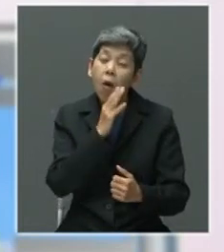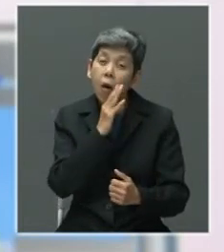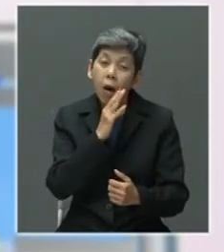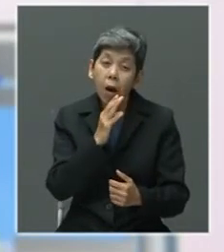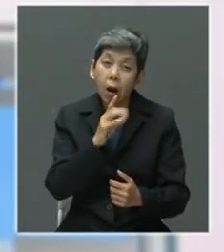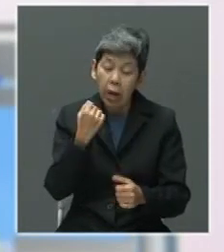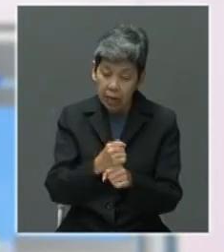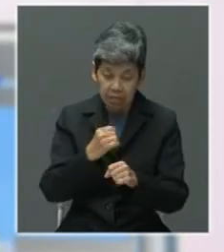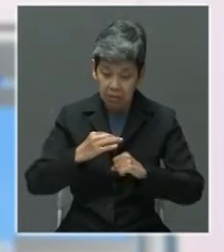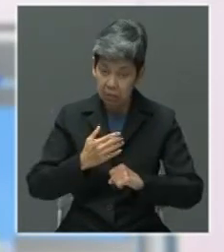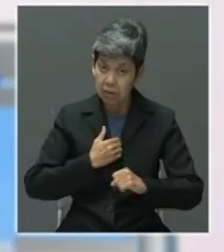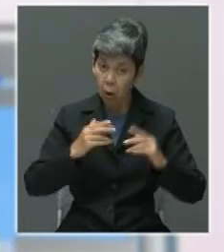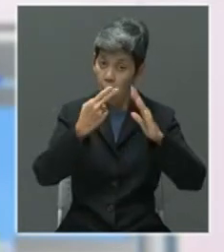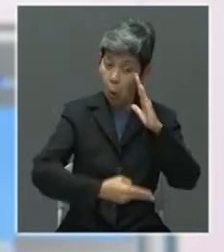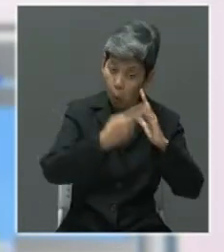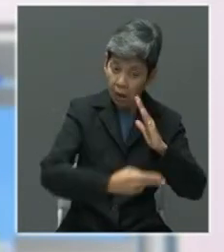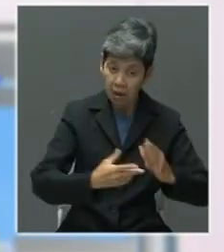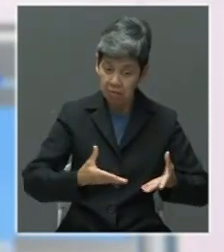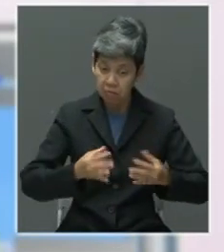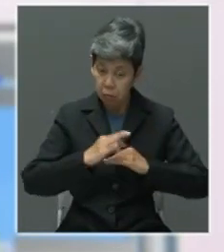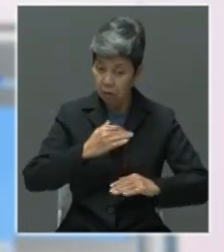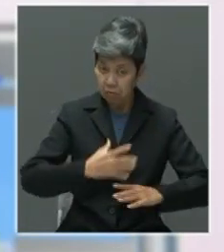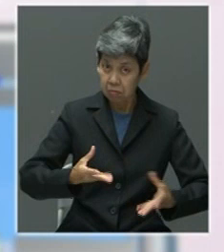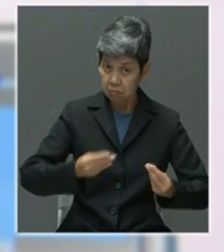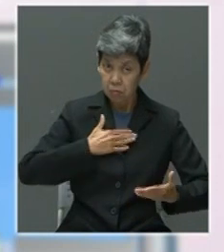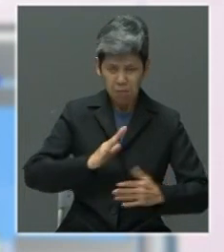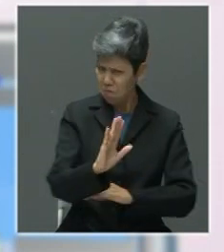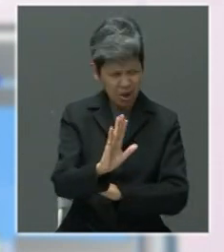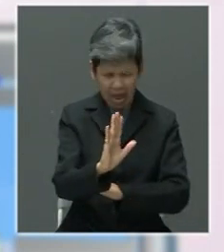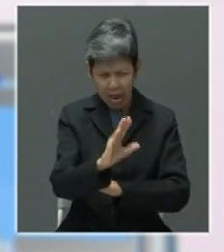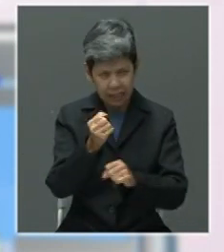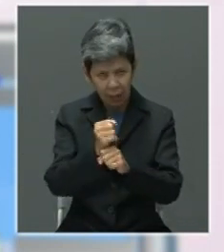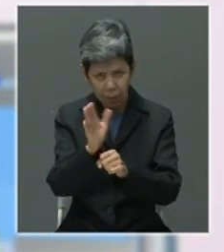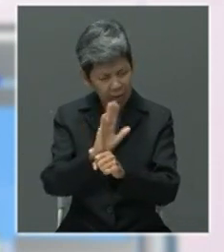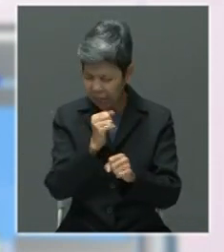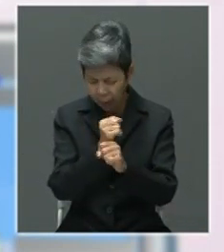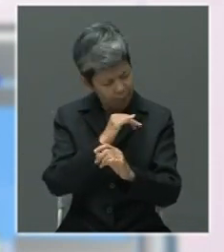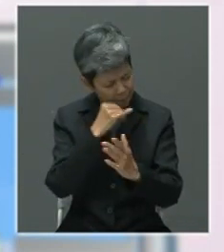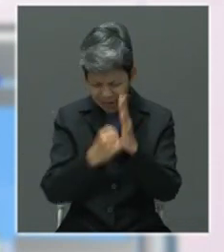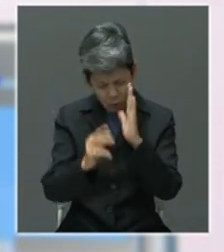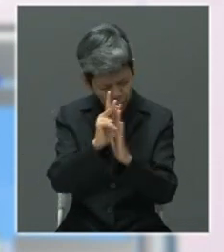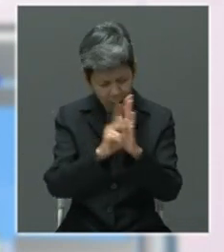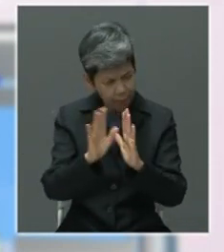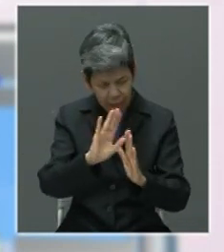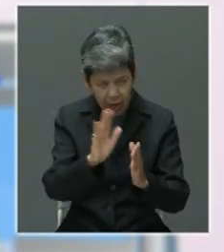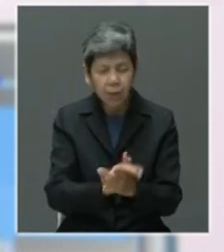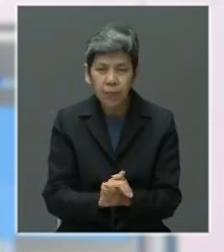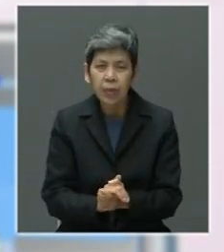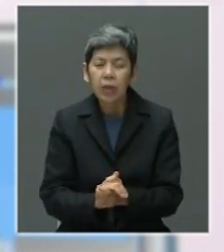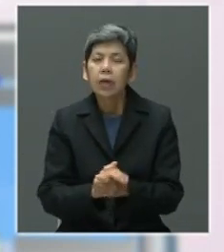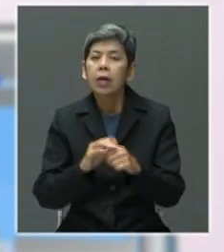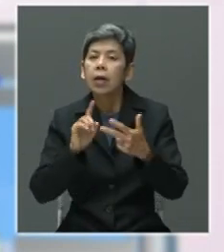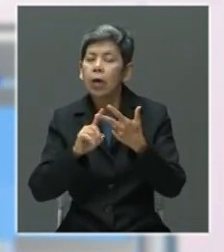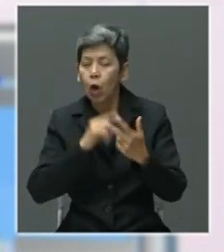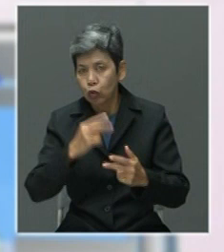ยึดชายหาดประกาศเป็นชายหาดส่วนตัวห้ามเดินข้ามบิดผิดนะครับทำไม่ได้นะ ครับ แล้วก็สองก็บ